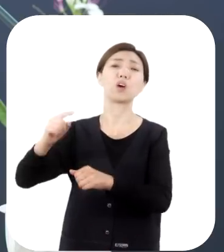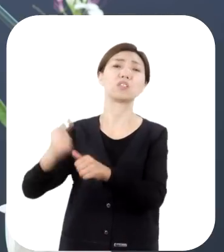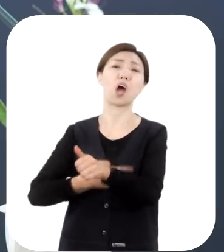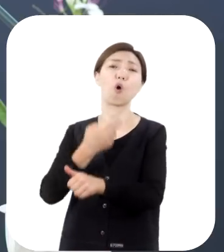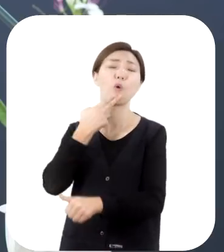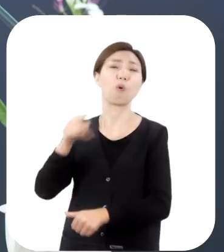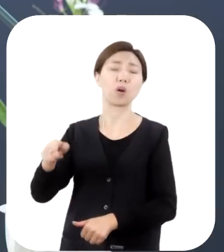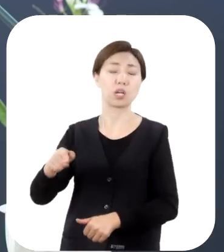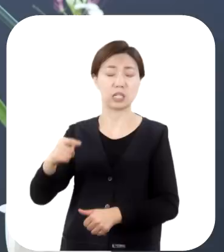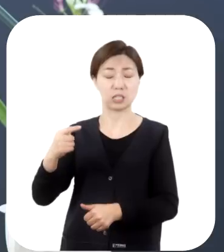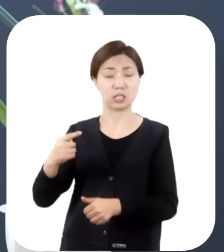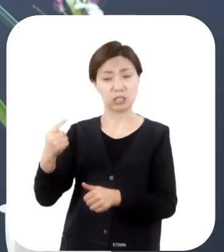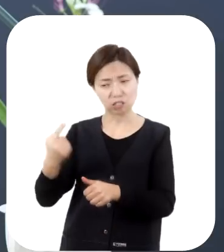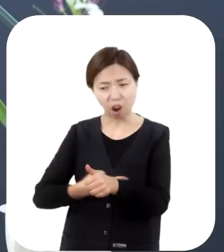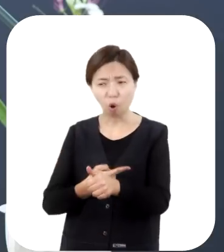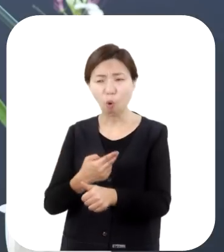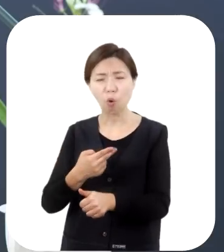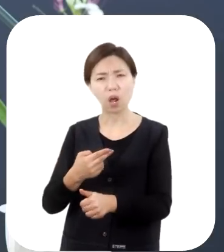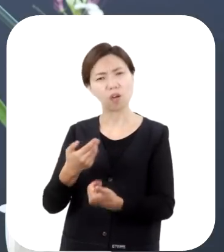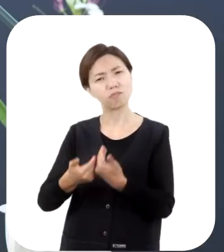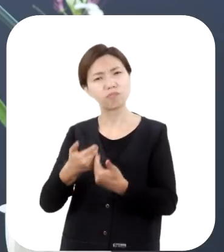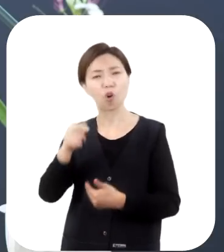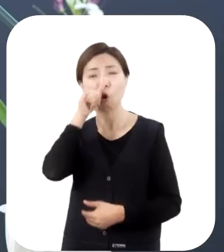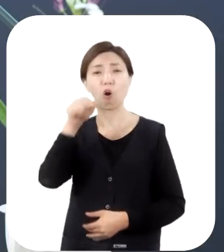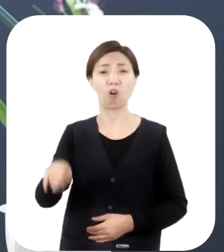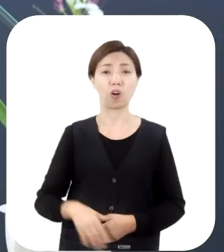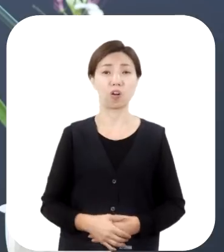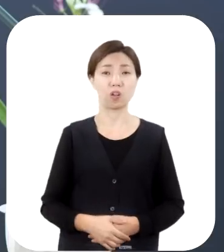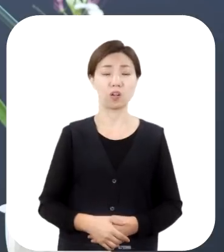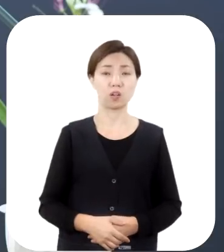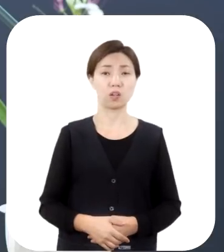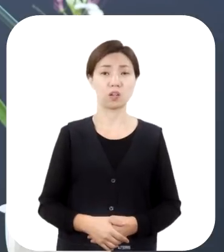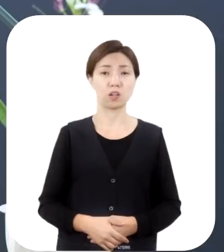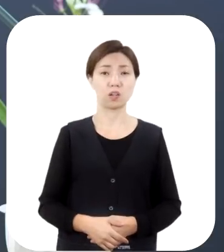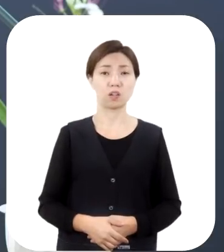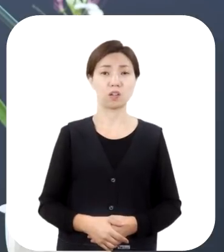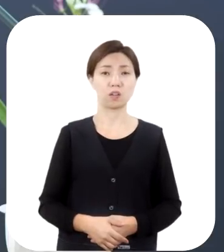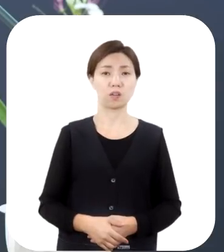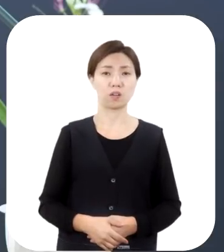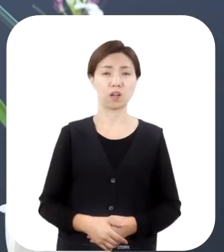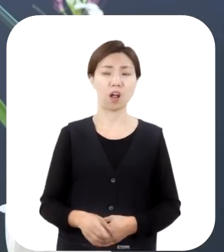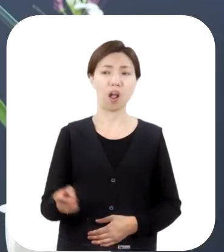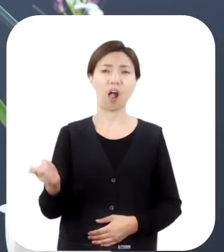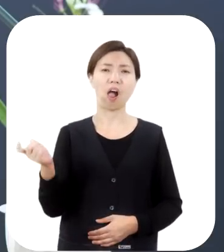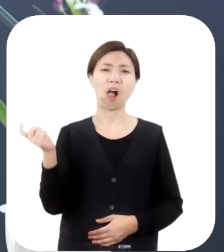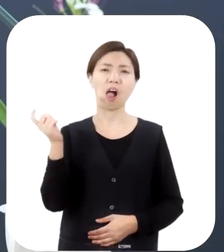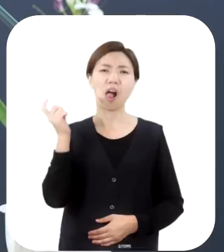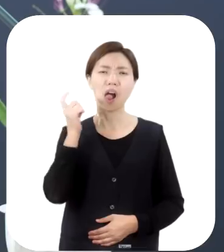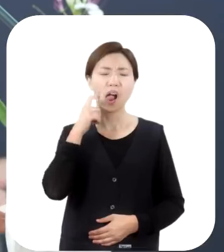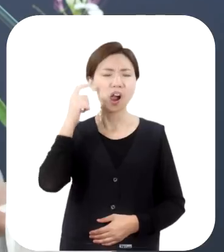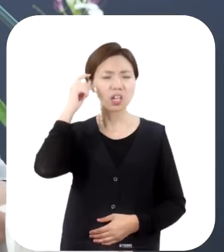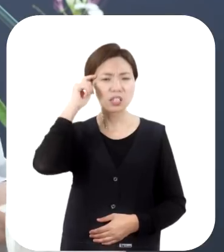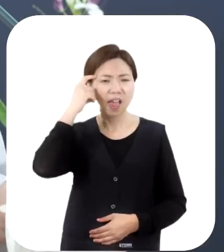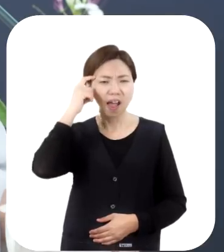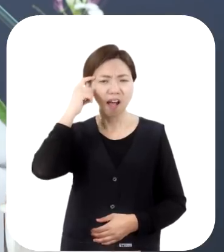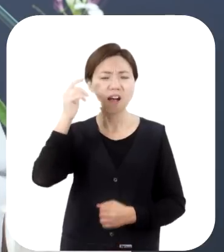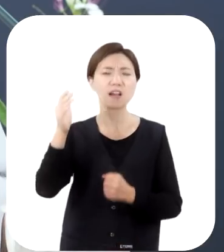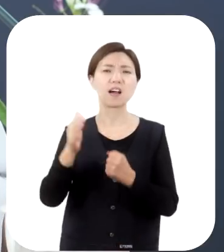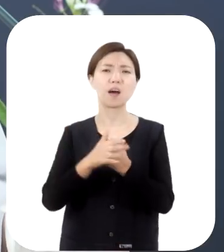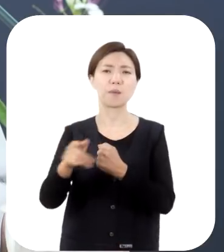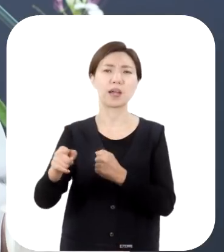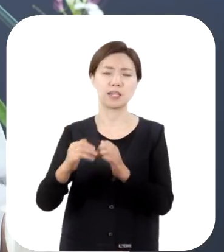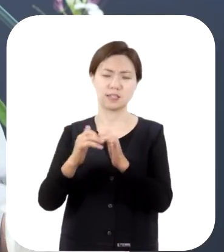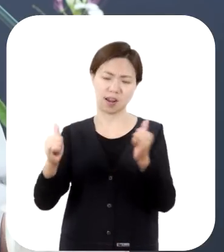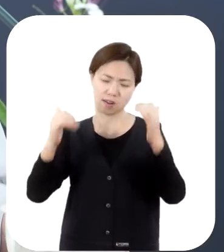그러니까 인간의 고통이 이 왜곡된 자연적이지 자연스럽지 못한 이 왜곡된